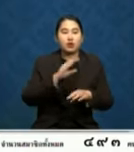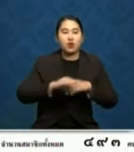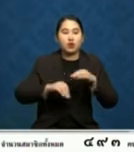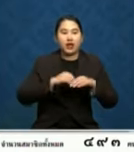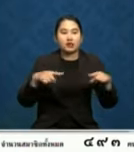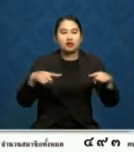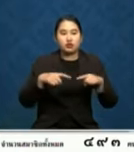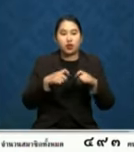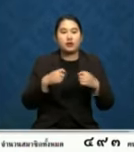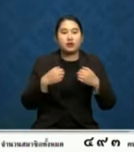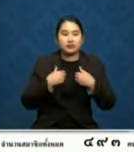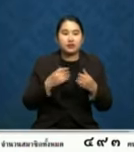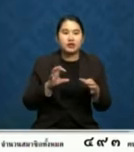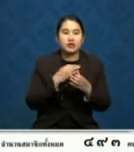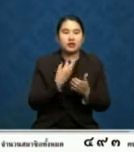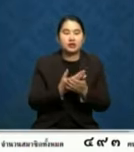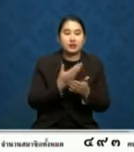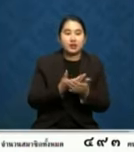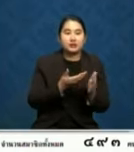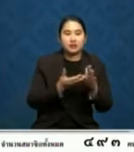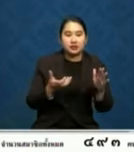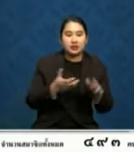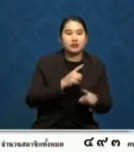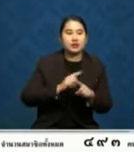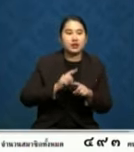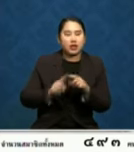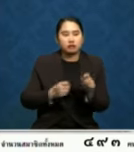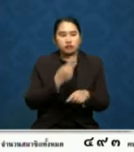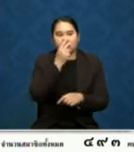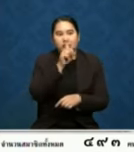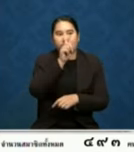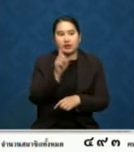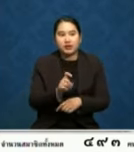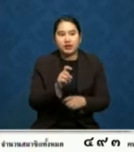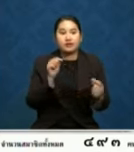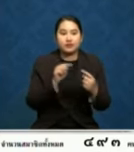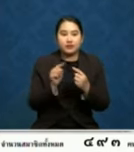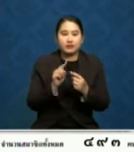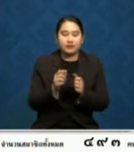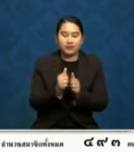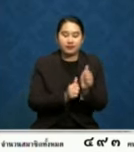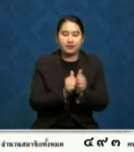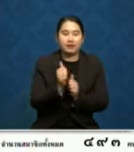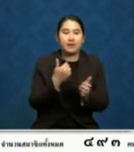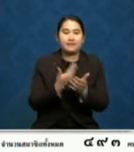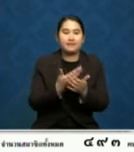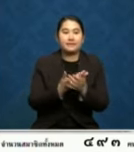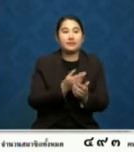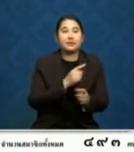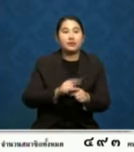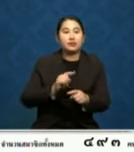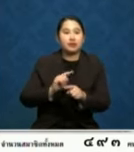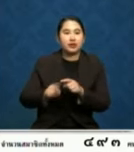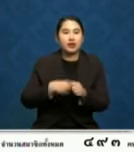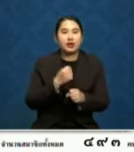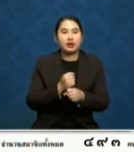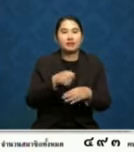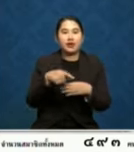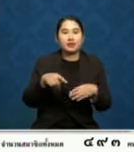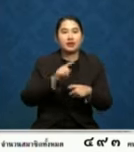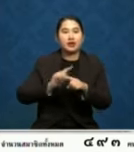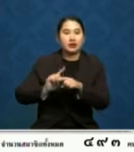ประสิทธิภาพการใช้งบประมาณรวมถึงข้อสังเกตในเรื่องของการประกวดราคาทำแพลตฟอร์มต่างๆของ